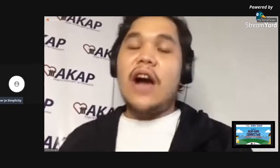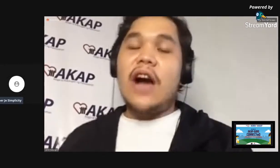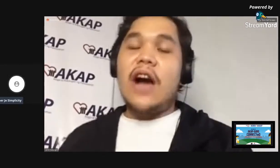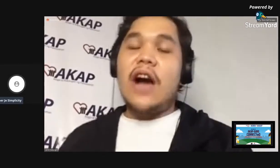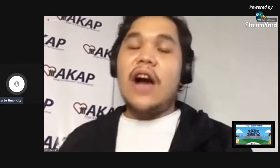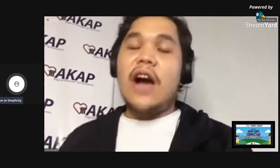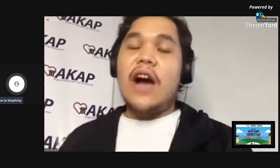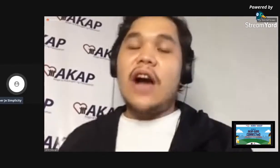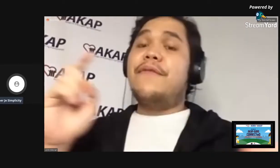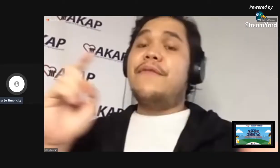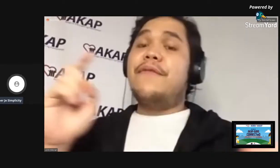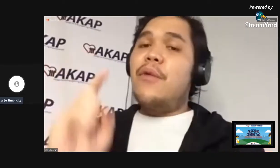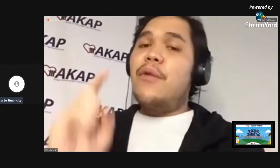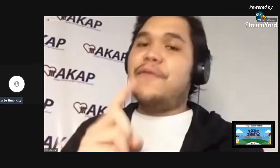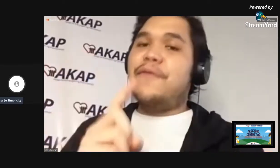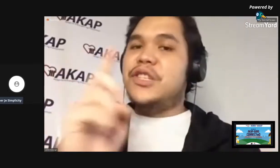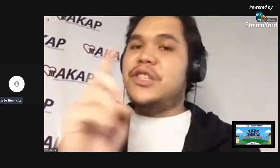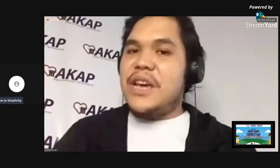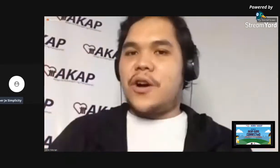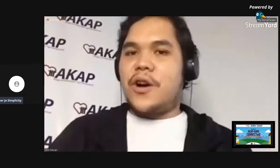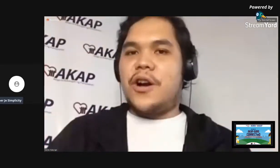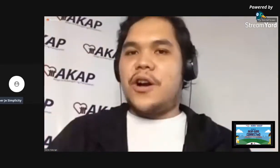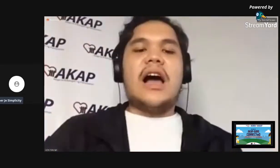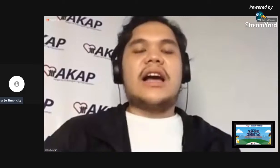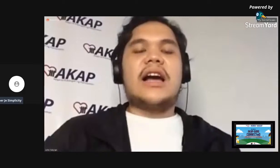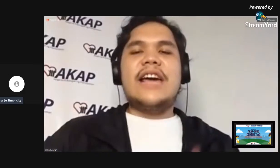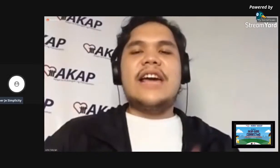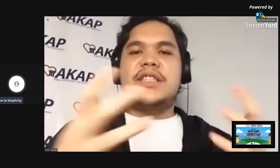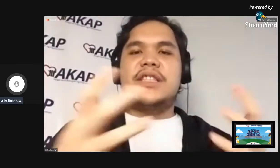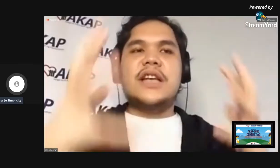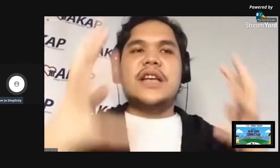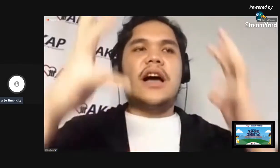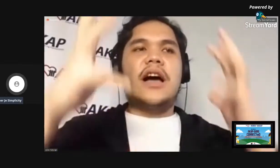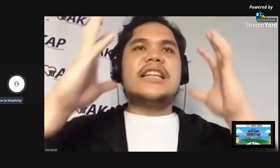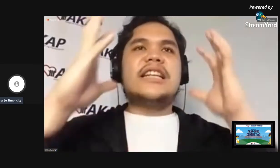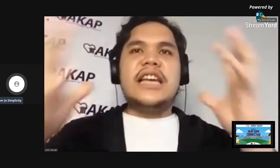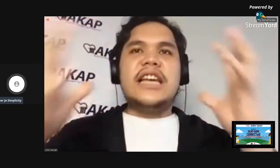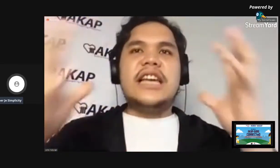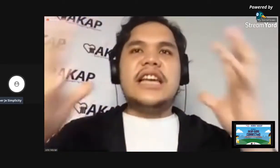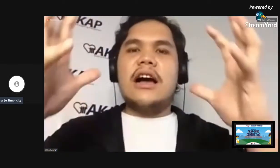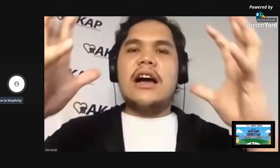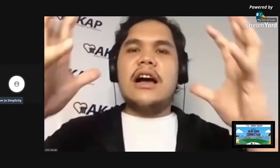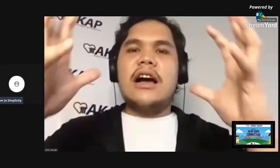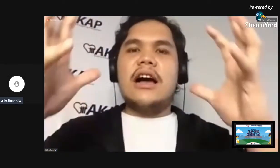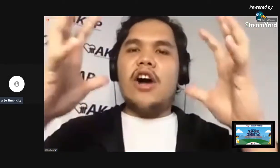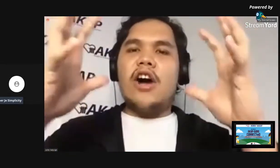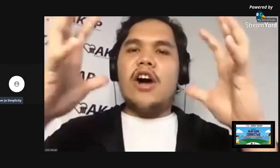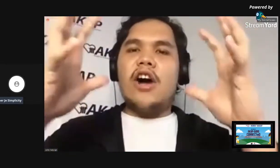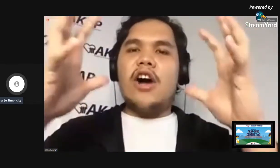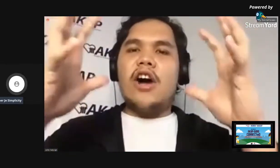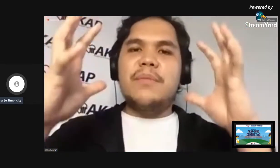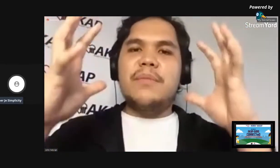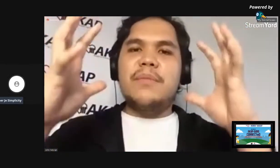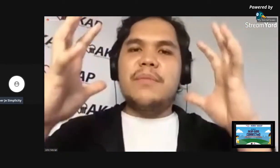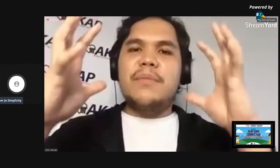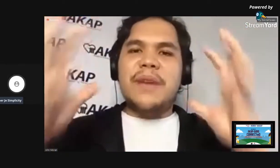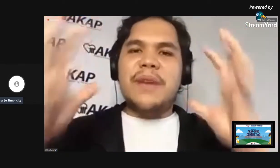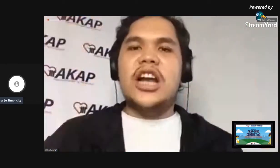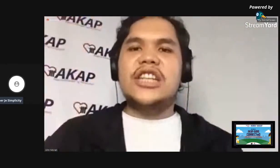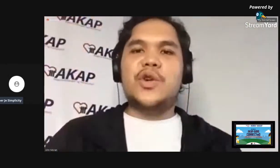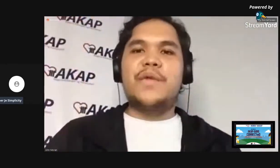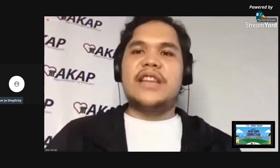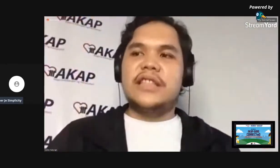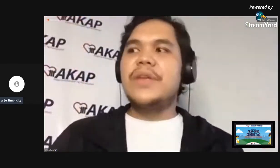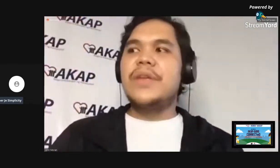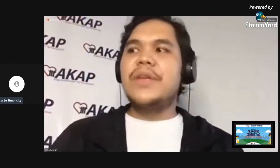Now, if our first speaker has this idea talagang kung ano yung knowledge about